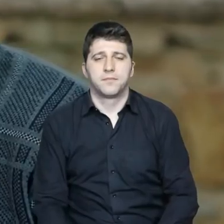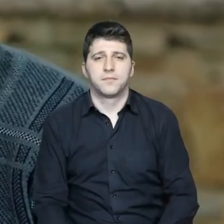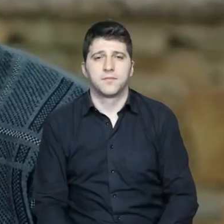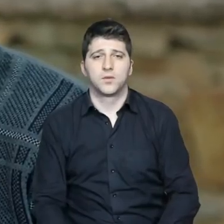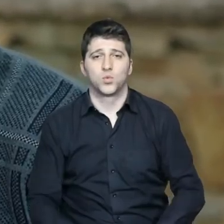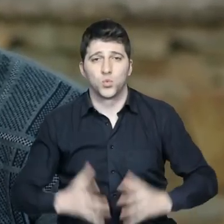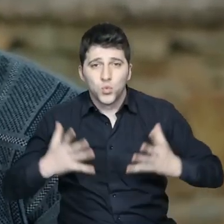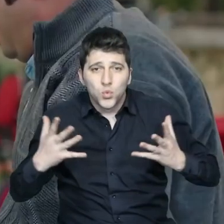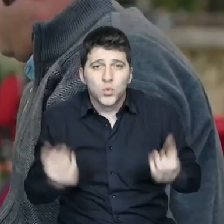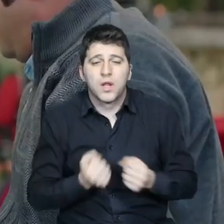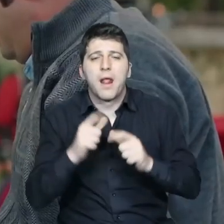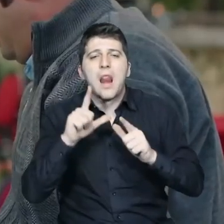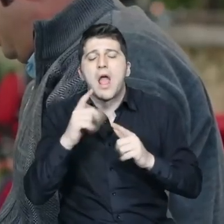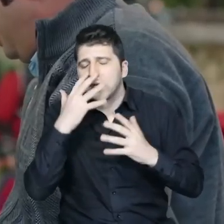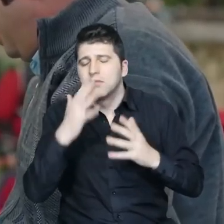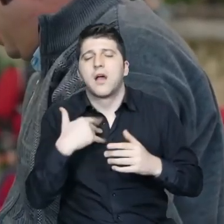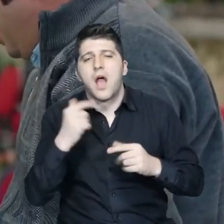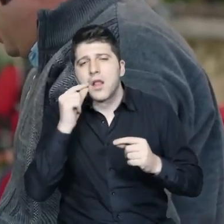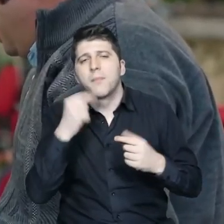Kurtarılmaya layık bir adam değilim ben abi.